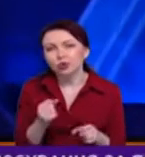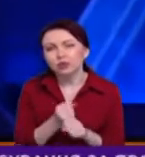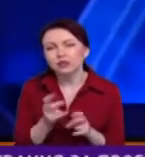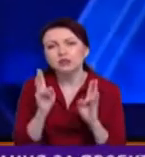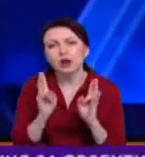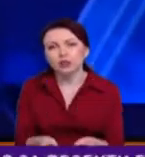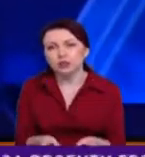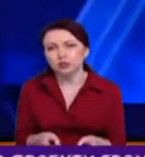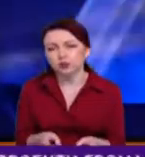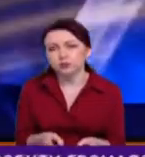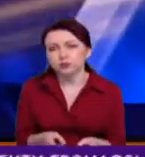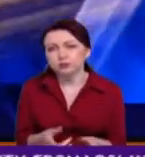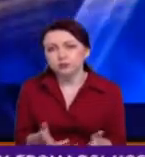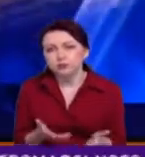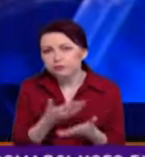з речей.